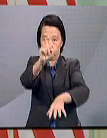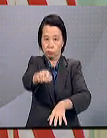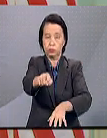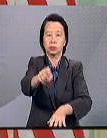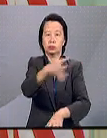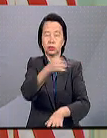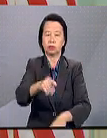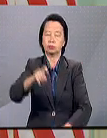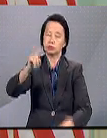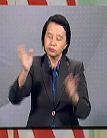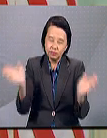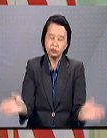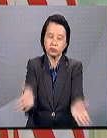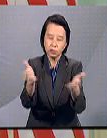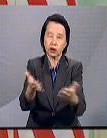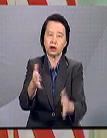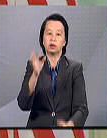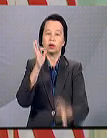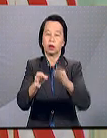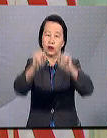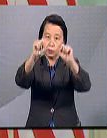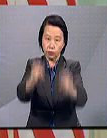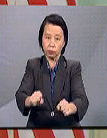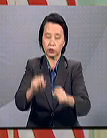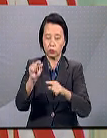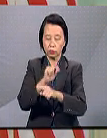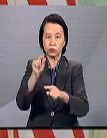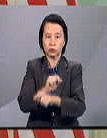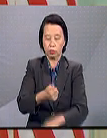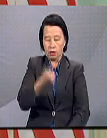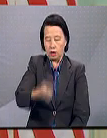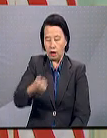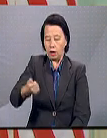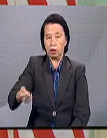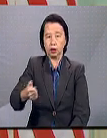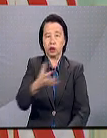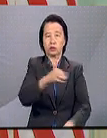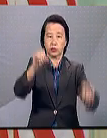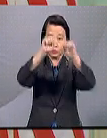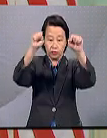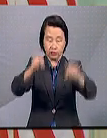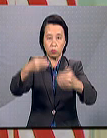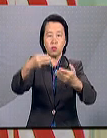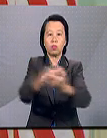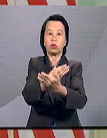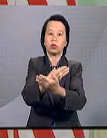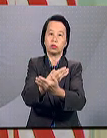Dan digalakkan jika boleh untuk menggunakan peralatan dan sistem moden